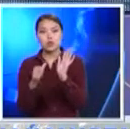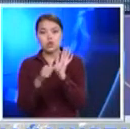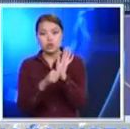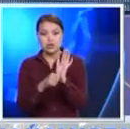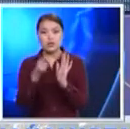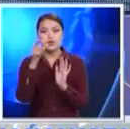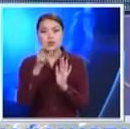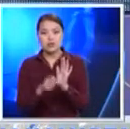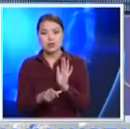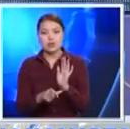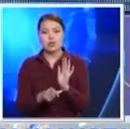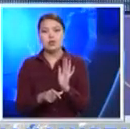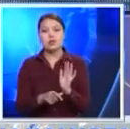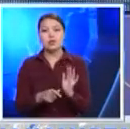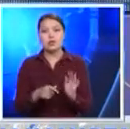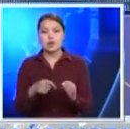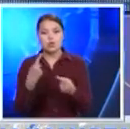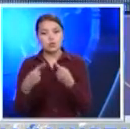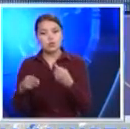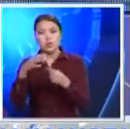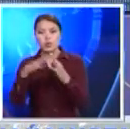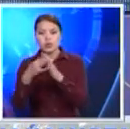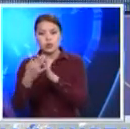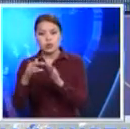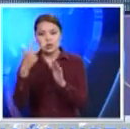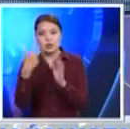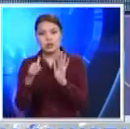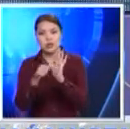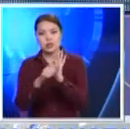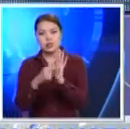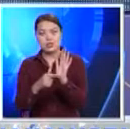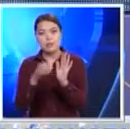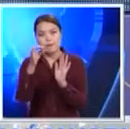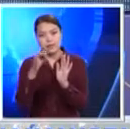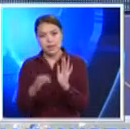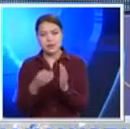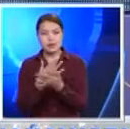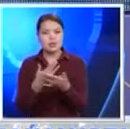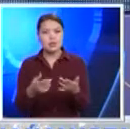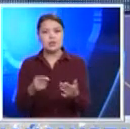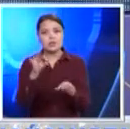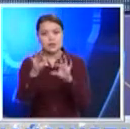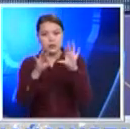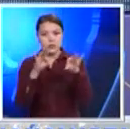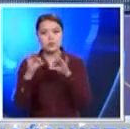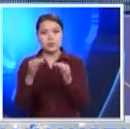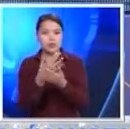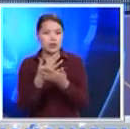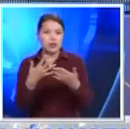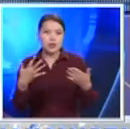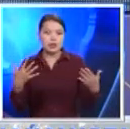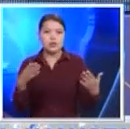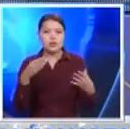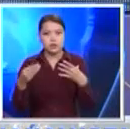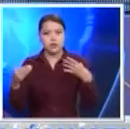Қызан ауылы 43-8, Жармыш ауылы 36-8, Онды ауылдық округі 34-8, Түпқараған ауданы бойынша Ақшұқыр